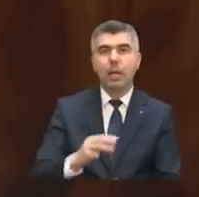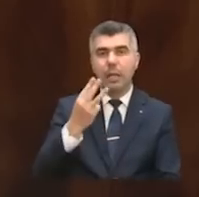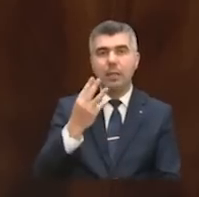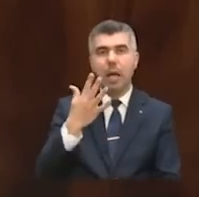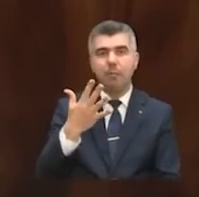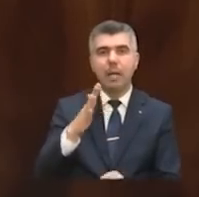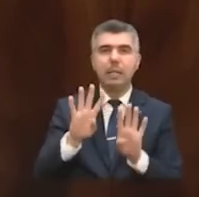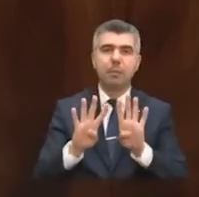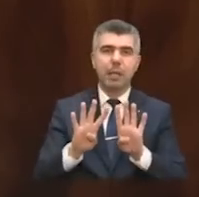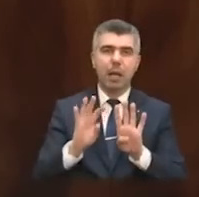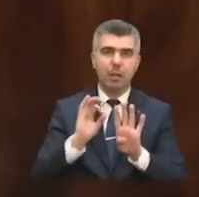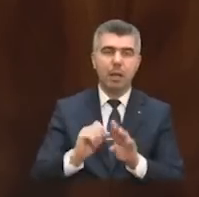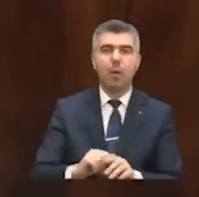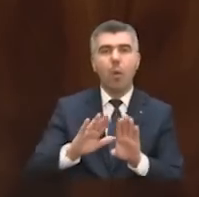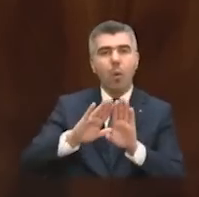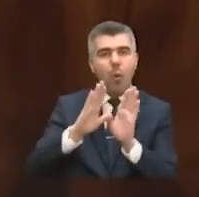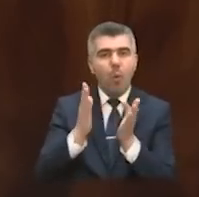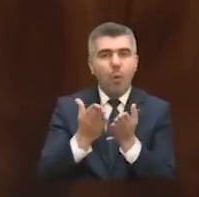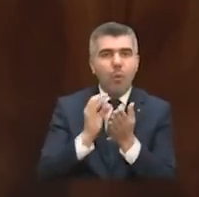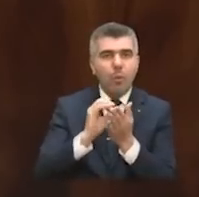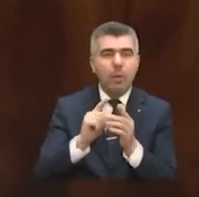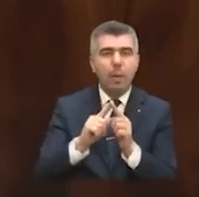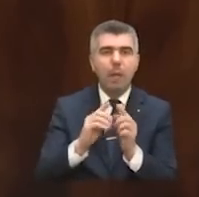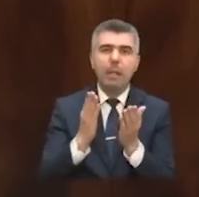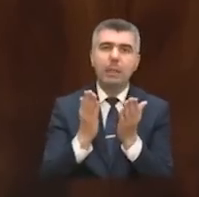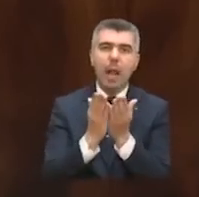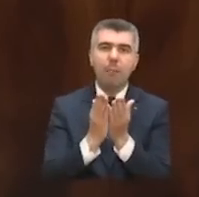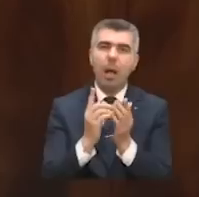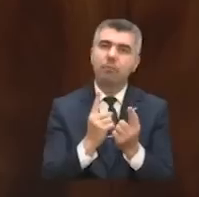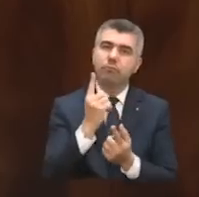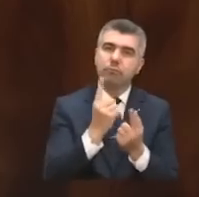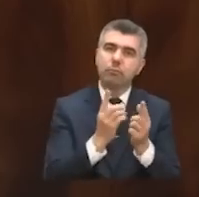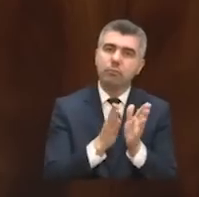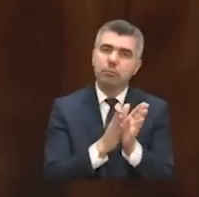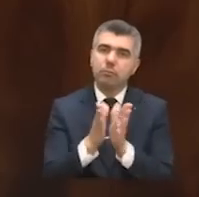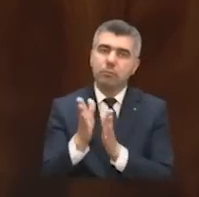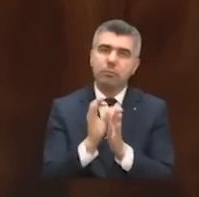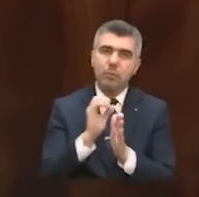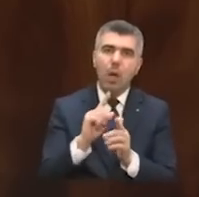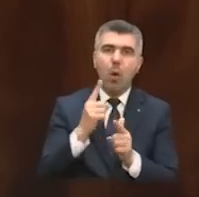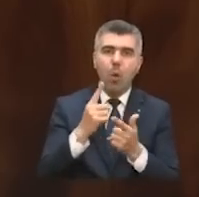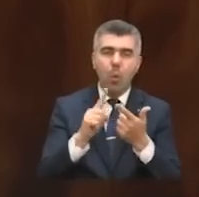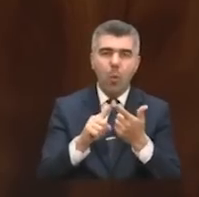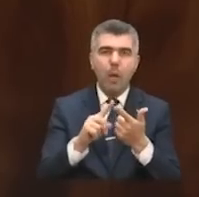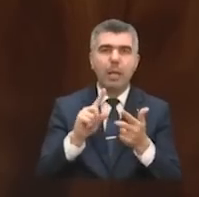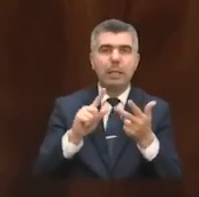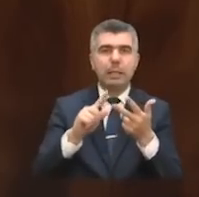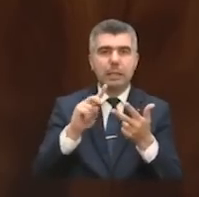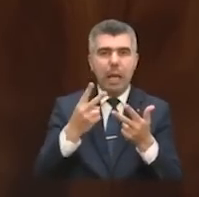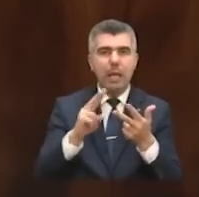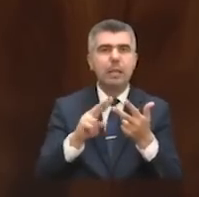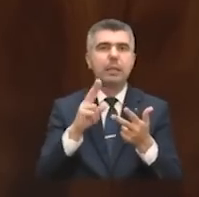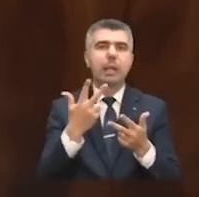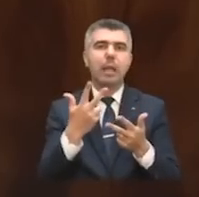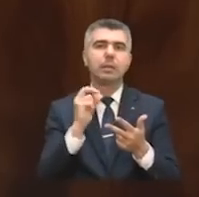8، والكيرسوس ها هو كمل. الطالب يمكن يختار المرحله الاولى ولا المرحله الثانيه ولا المرحله الثالثه، يمشي